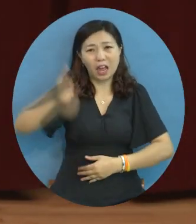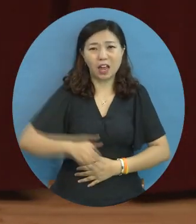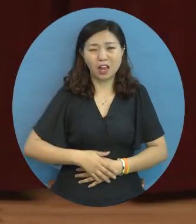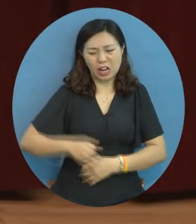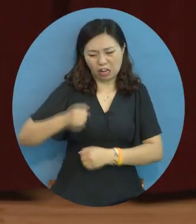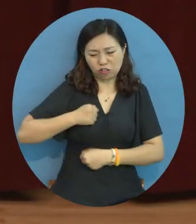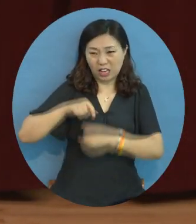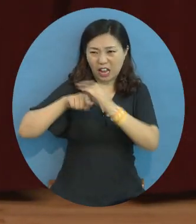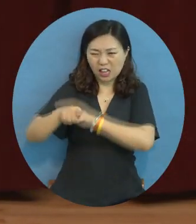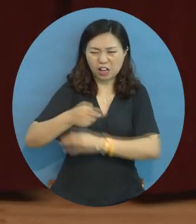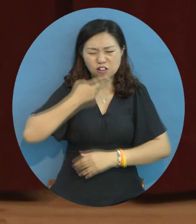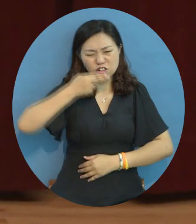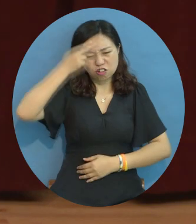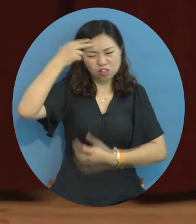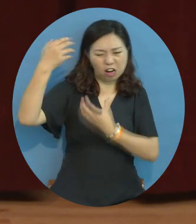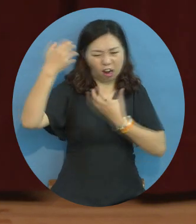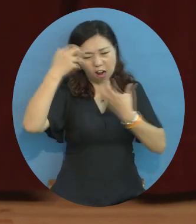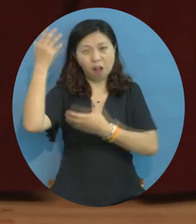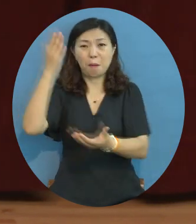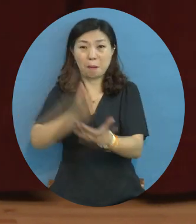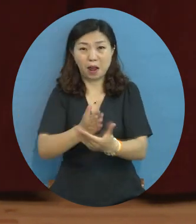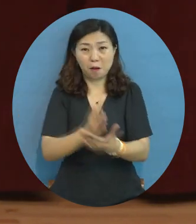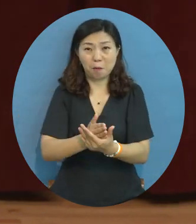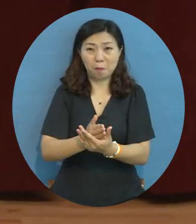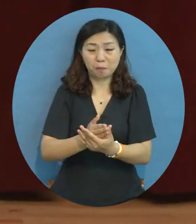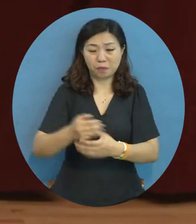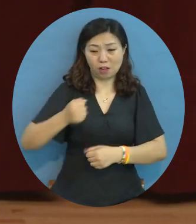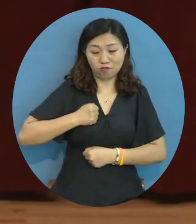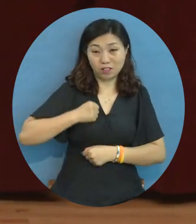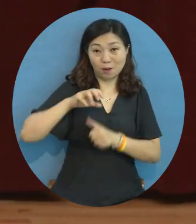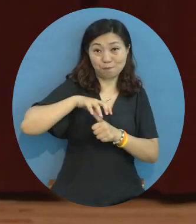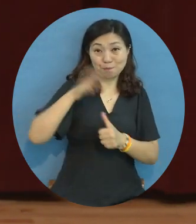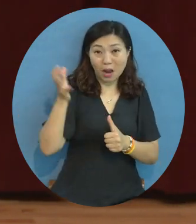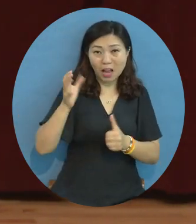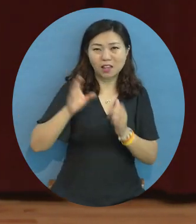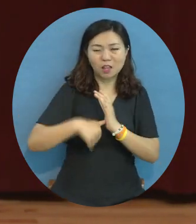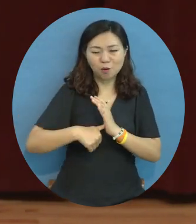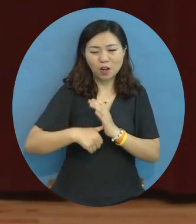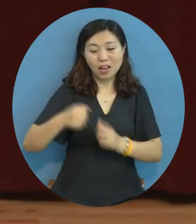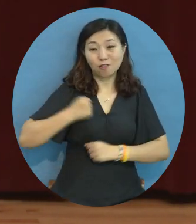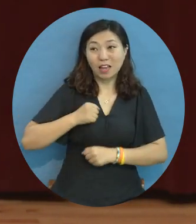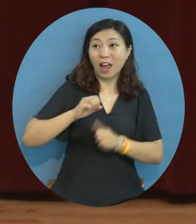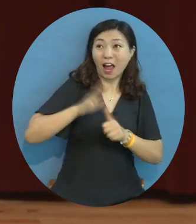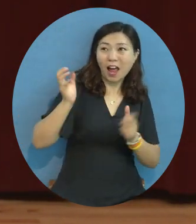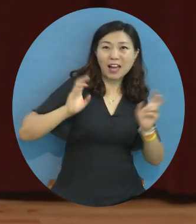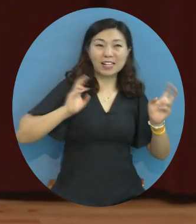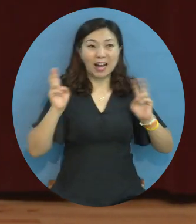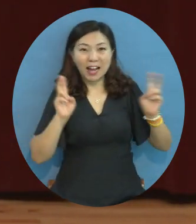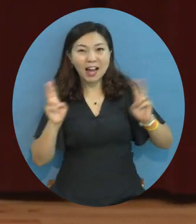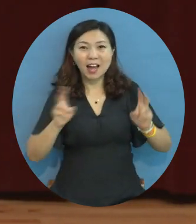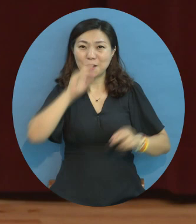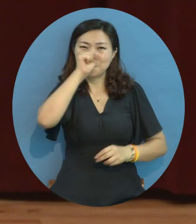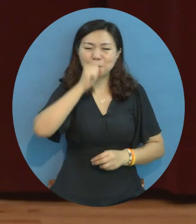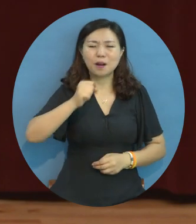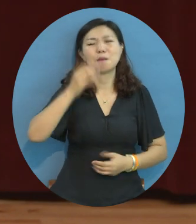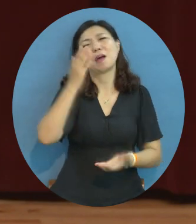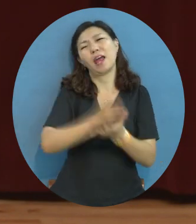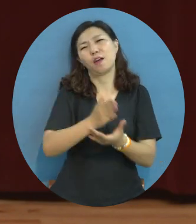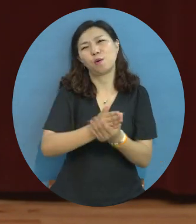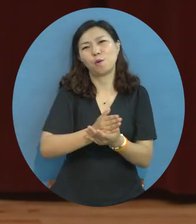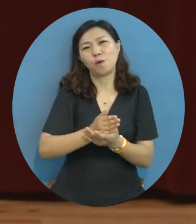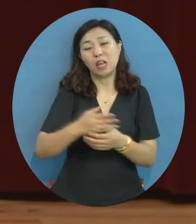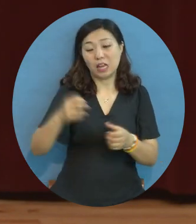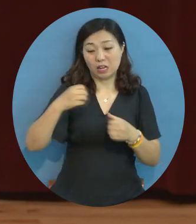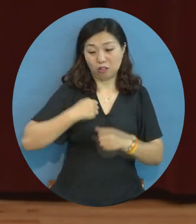난리 피지 말고 그 다음 제대하는 날도 나와가지고 제대했다고 난리 피지 말고 그날로 오자마자 어때요? 직장을